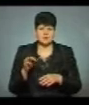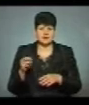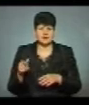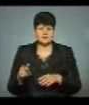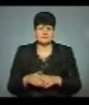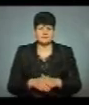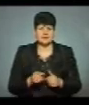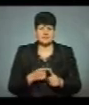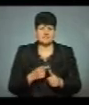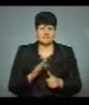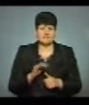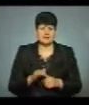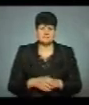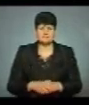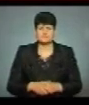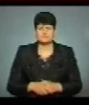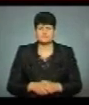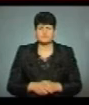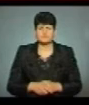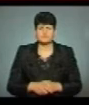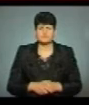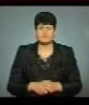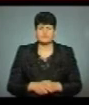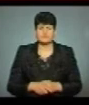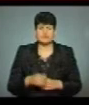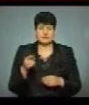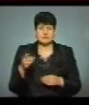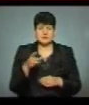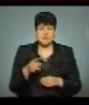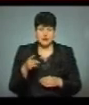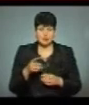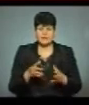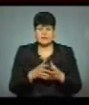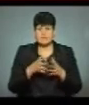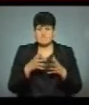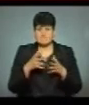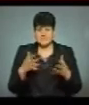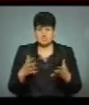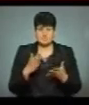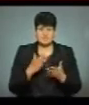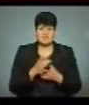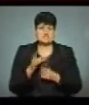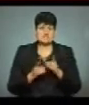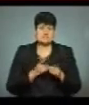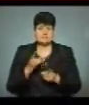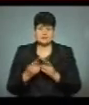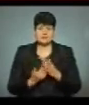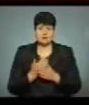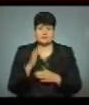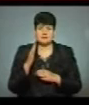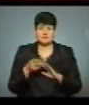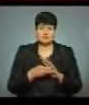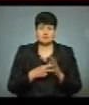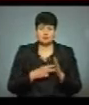напишіть. Дякую вам дуже за запитання. Ну, власне, Тернопільський район, напевно, найбільше зазнав змін в новому перспективному